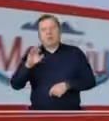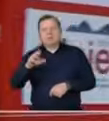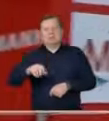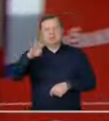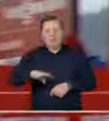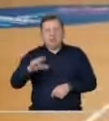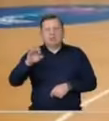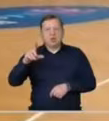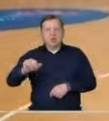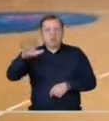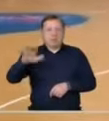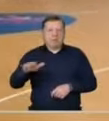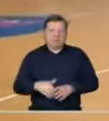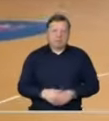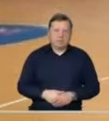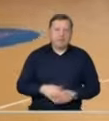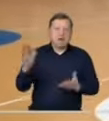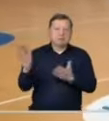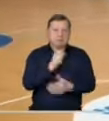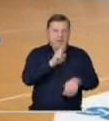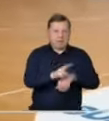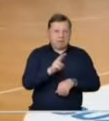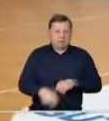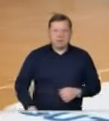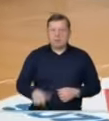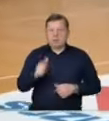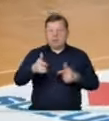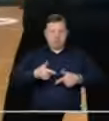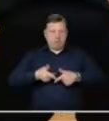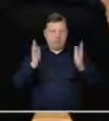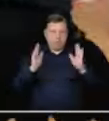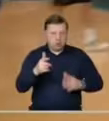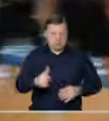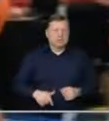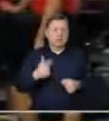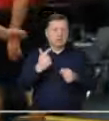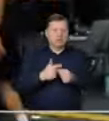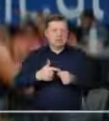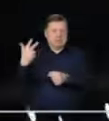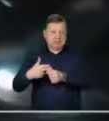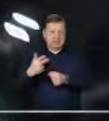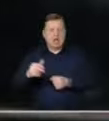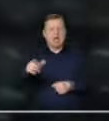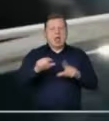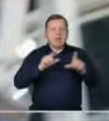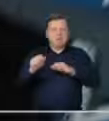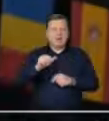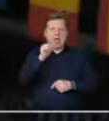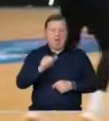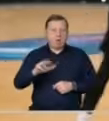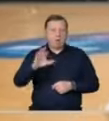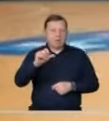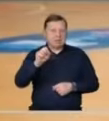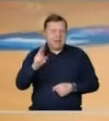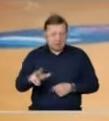Ryoyu Kobayashi. To będzie gratka dla kibiców koszykówki. O 20.30 w meczu eliminacji Eurobasketu Polacy podejmą w Gliwicach